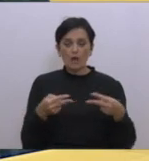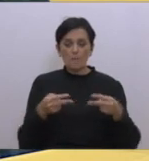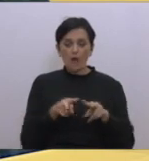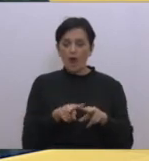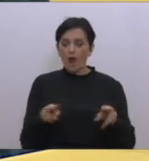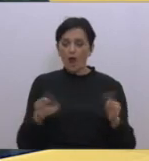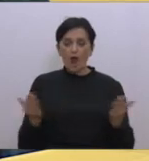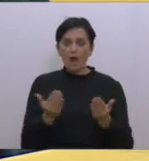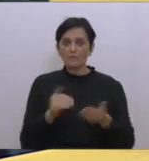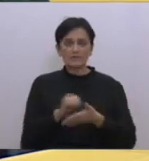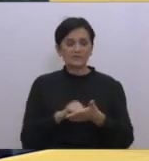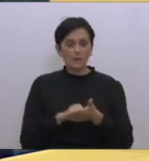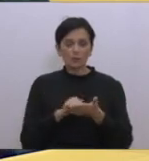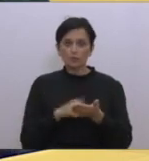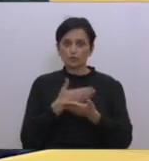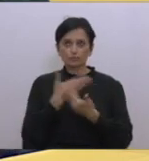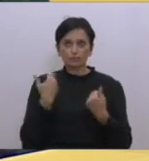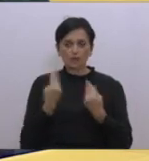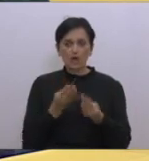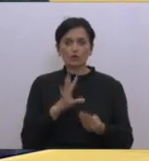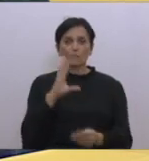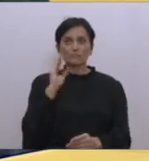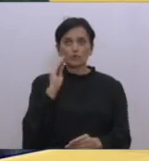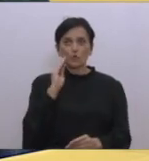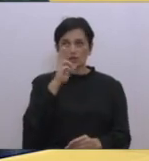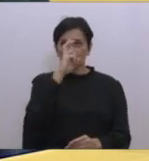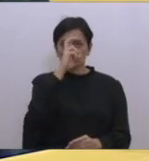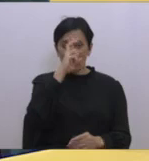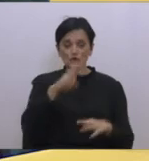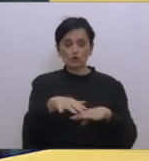არანაირ საფუძველს არ იძლევა, მაშინ როდესაც